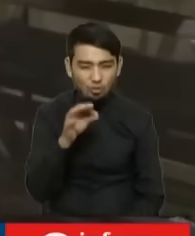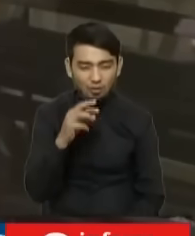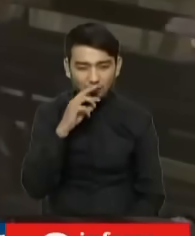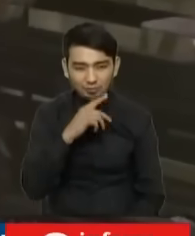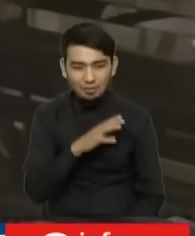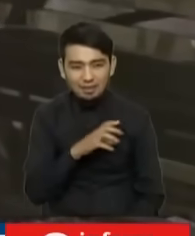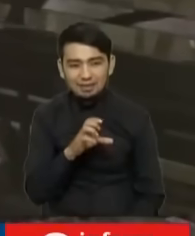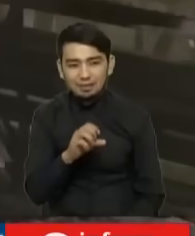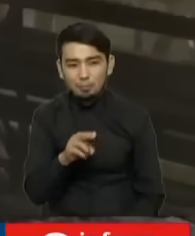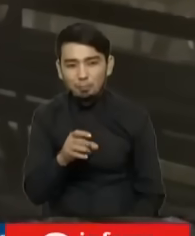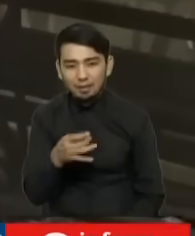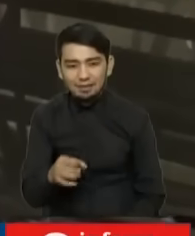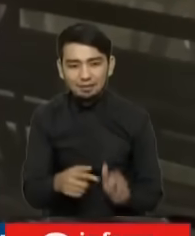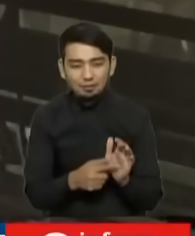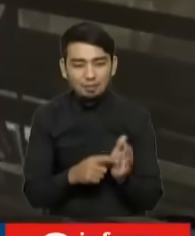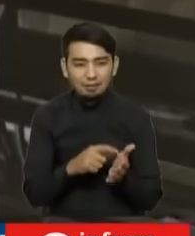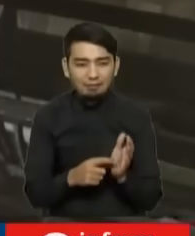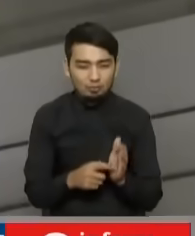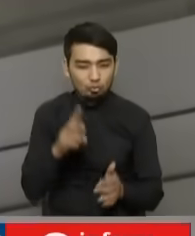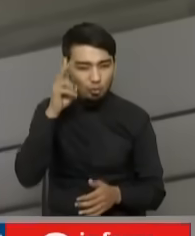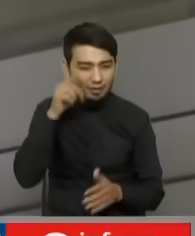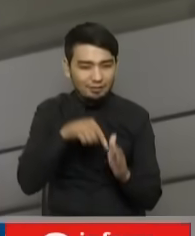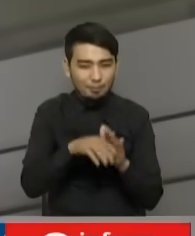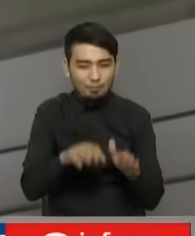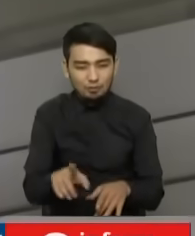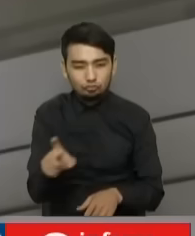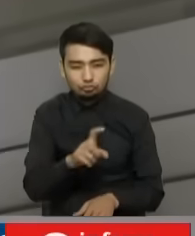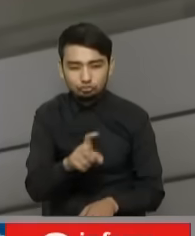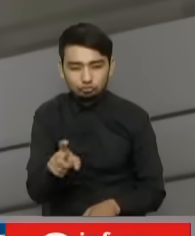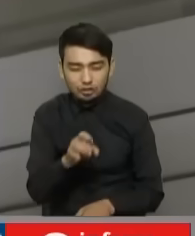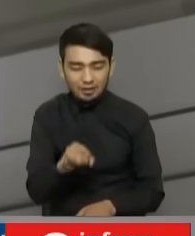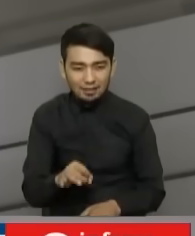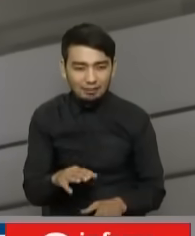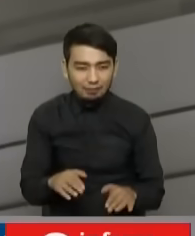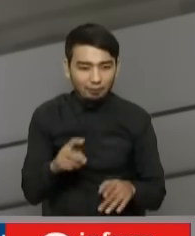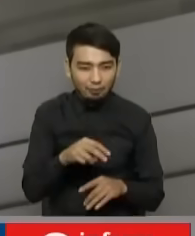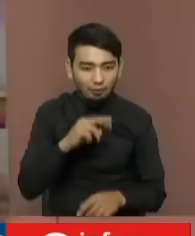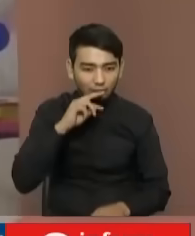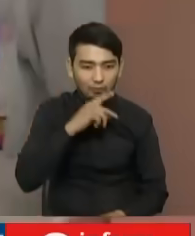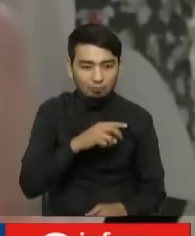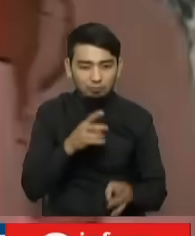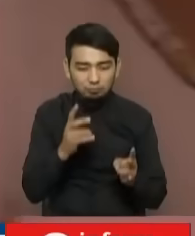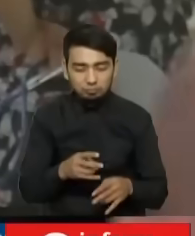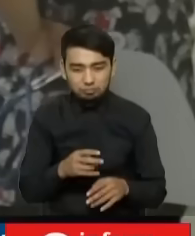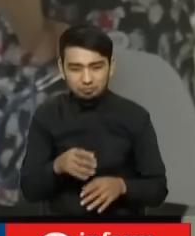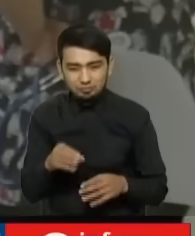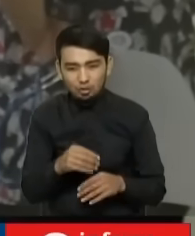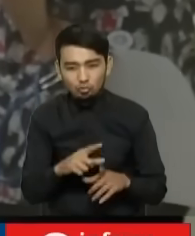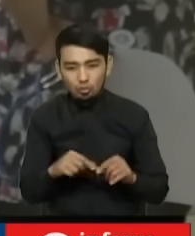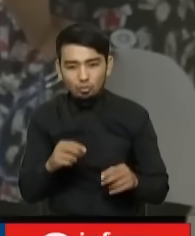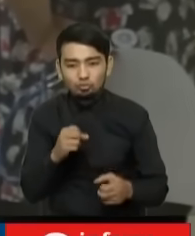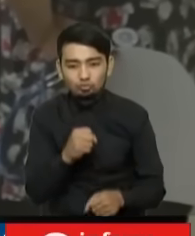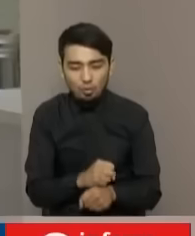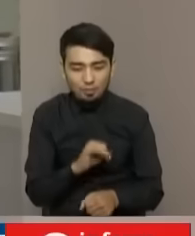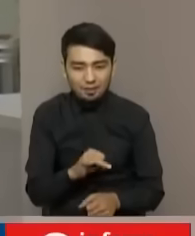дәретханасына 7-ші сынып оқушысы сепкен екен. Соның кесірінен мұғалімдер сабақты тоқтатып, денсаулығы нашарлаған ұл-қыздарды ауруханаға